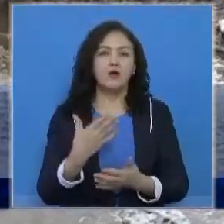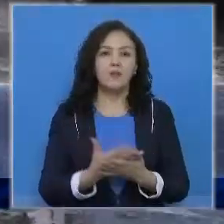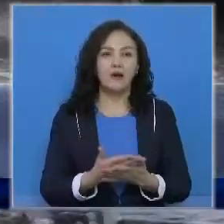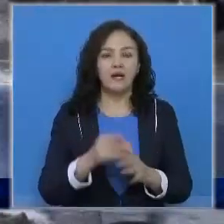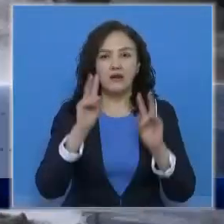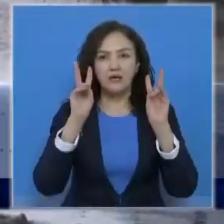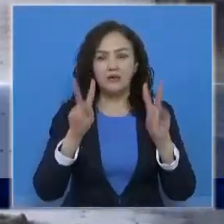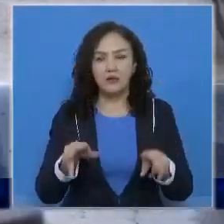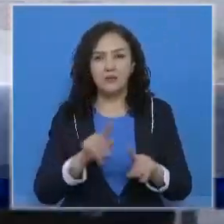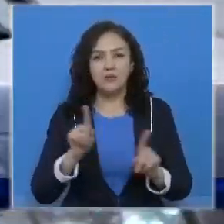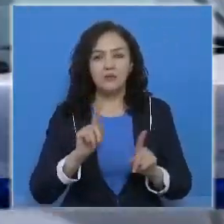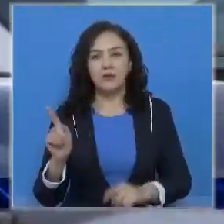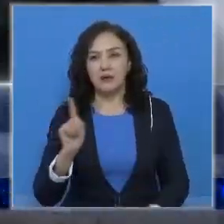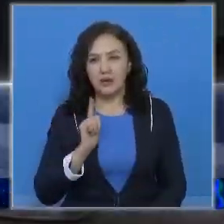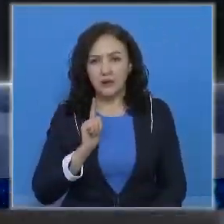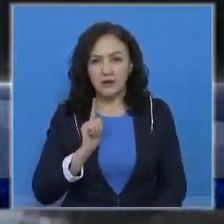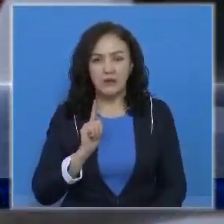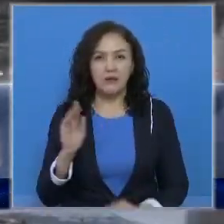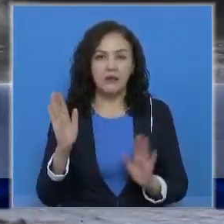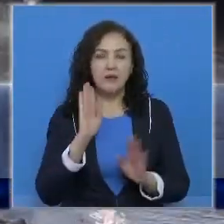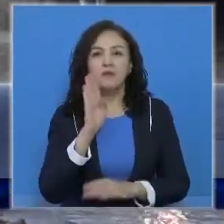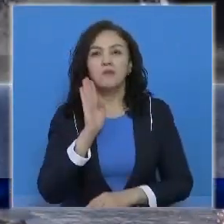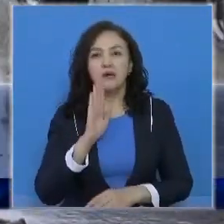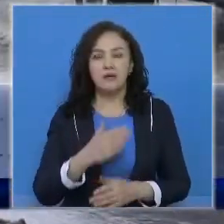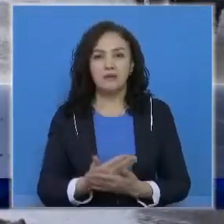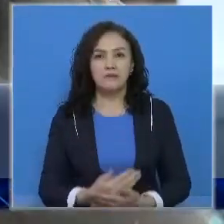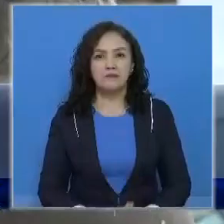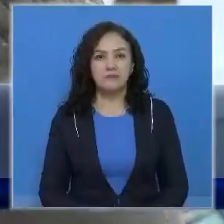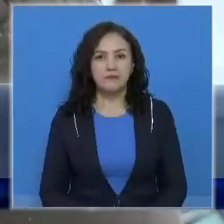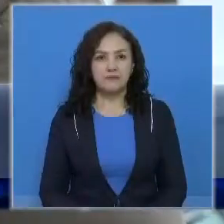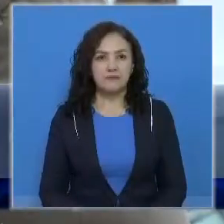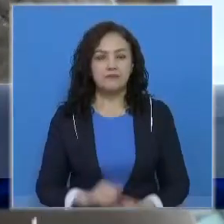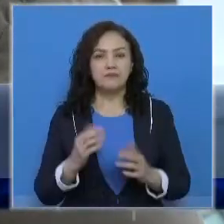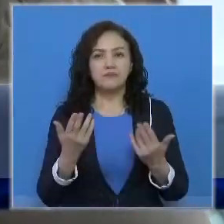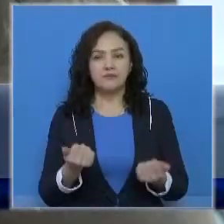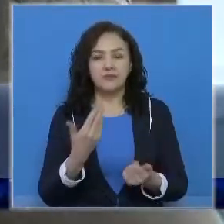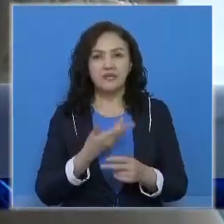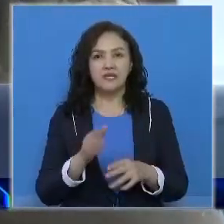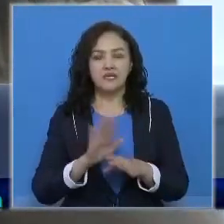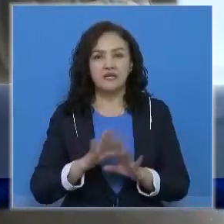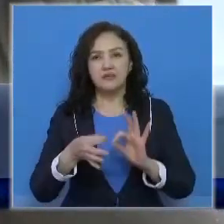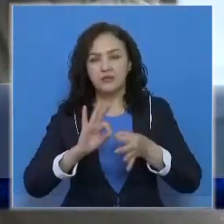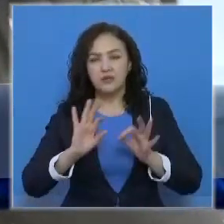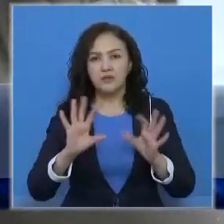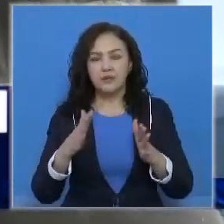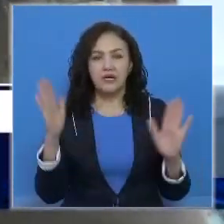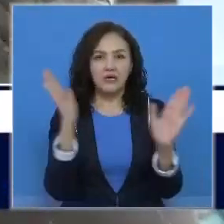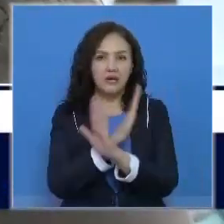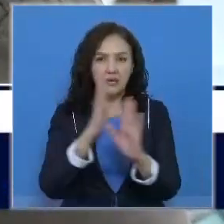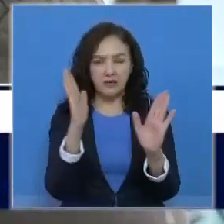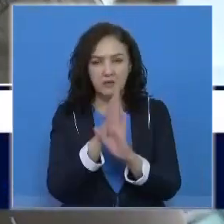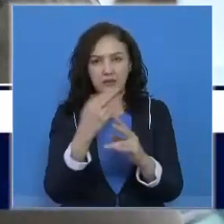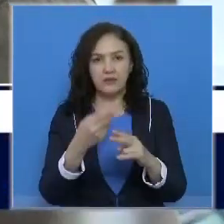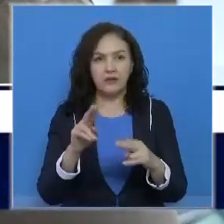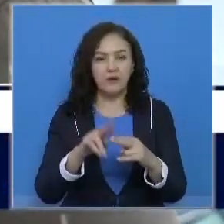градусов, неизвестно, чего можно будет ждать от потока воды. Да, это было непредвиденное обстоятельство. По данным Казгидромета,